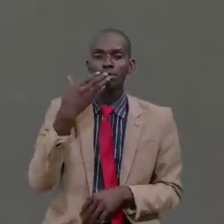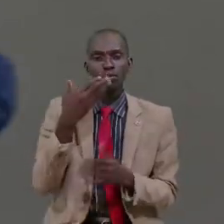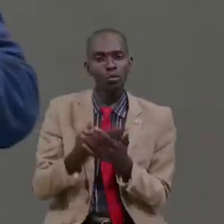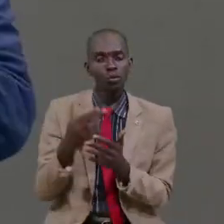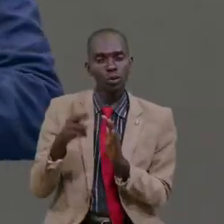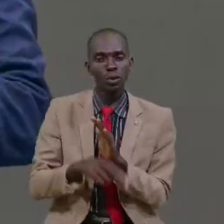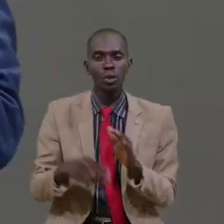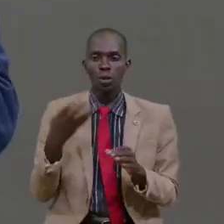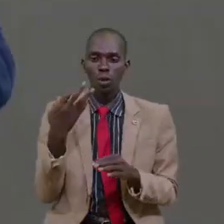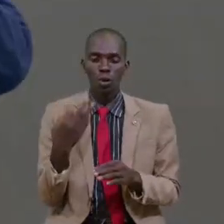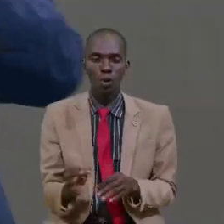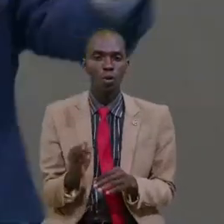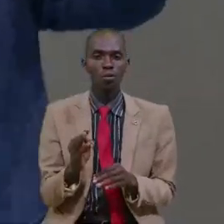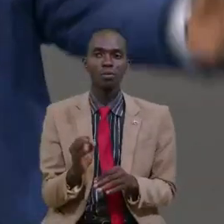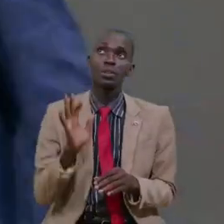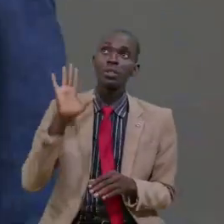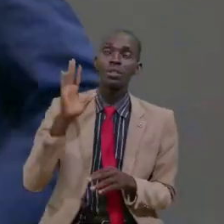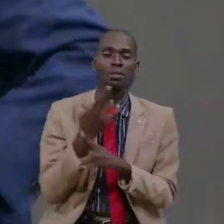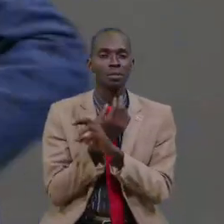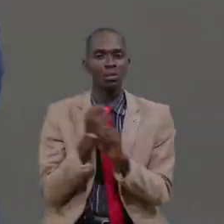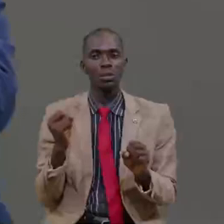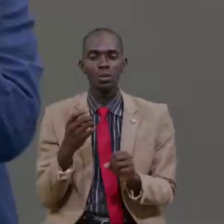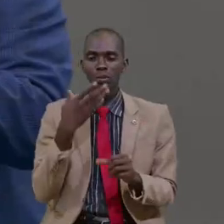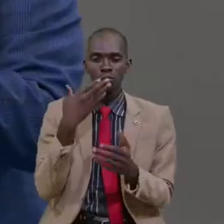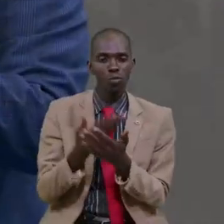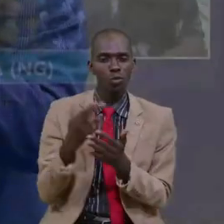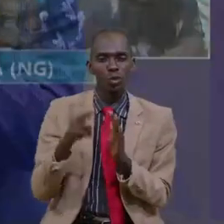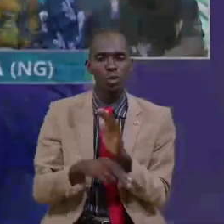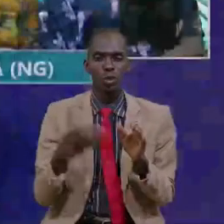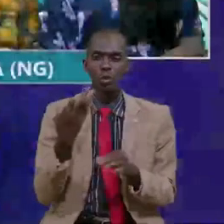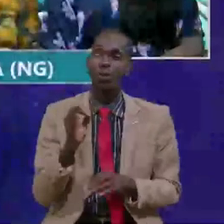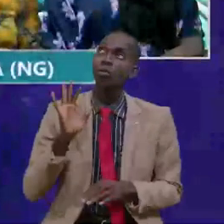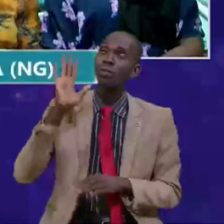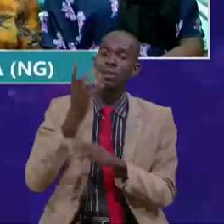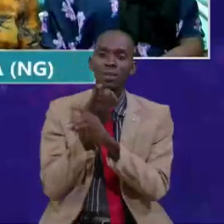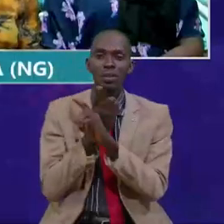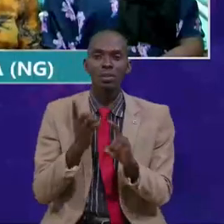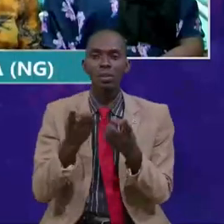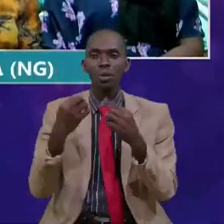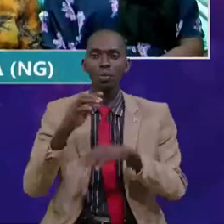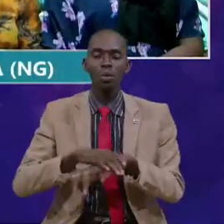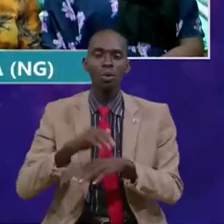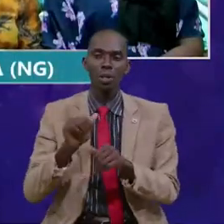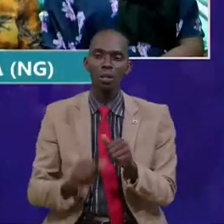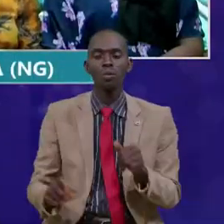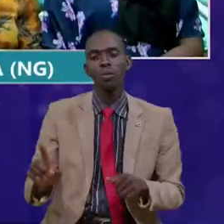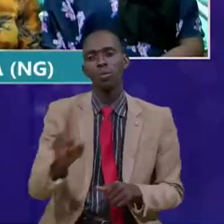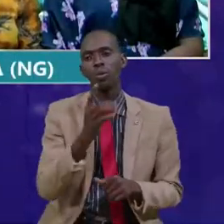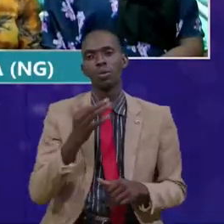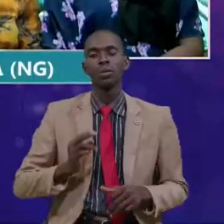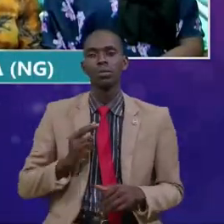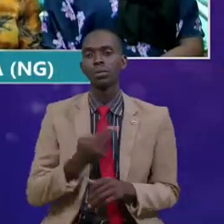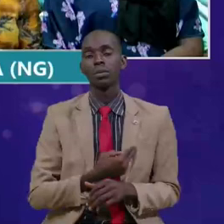la bonté de la rédemption, la bonté de la délivrance viennent dans nos